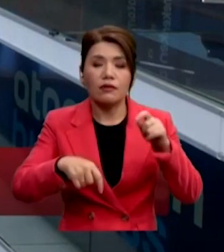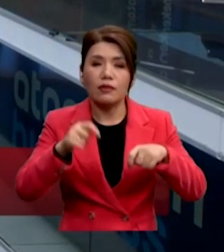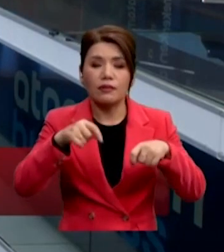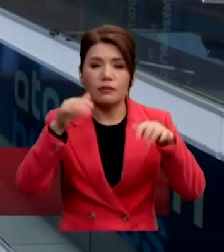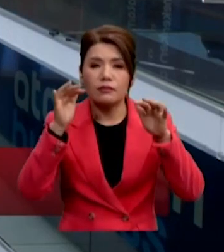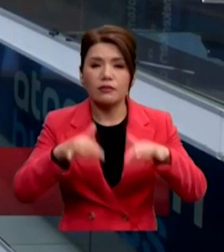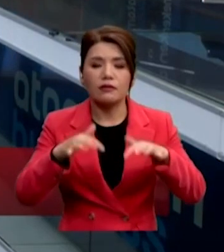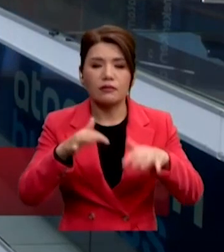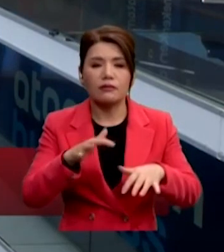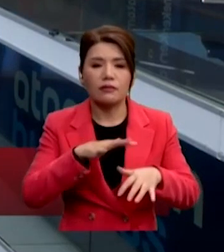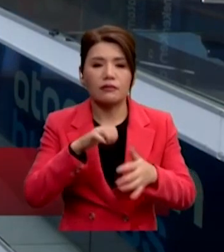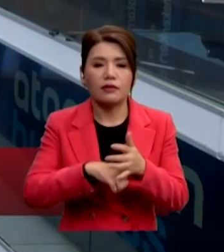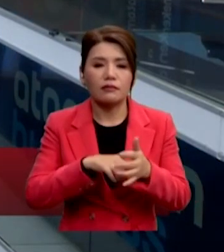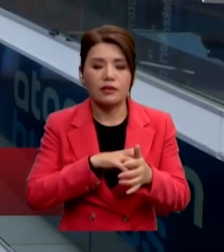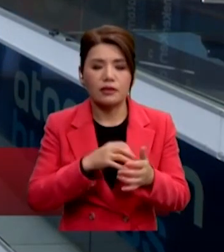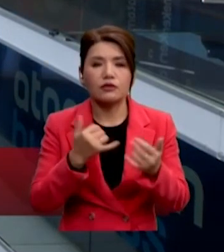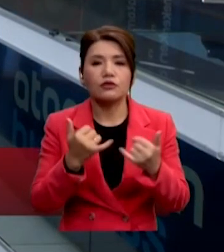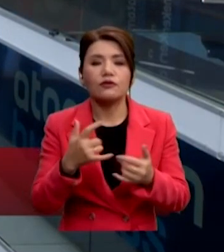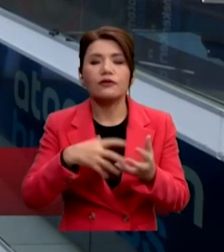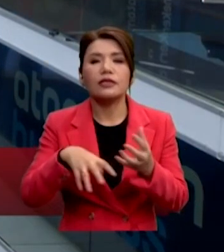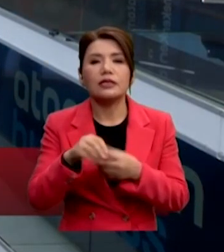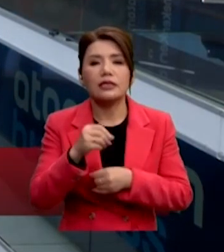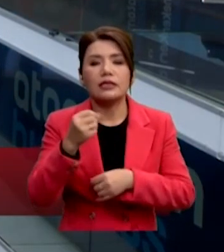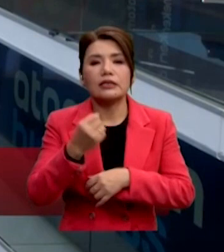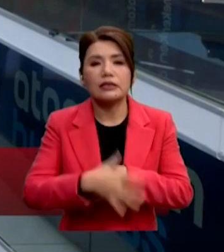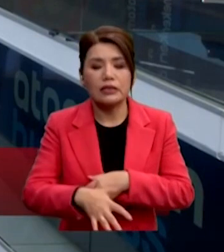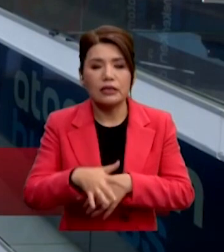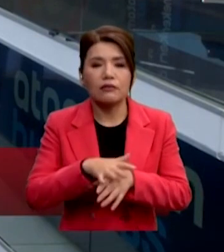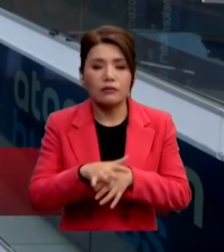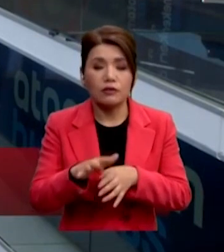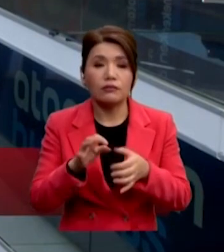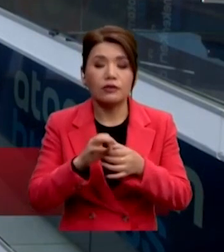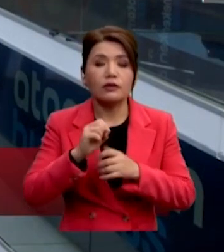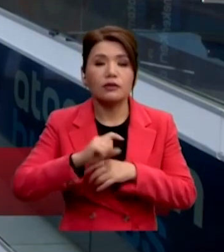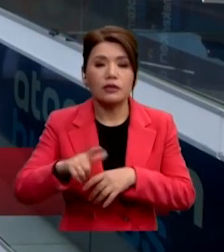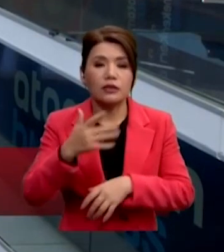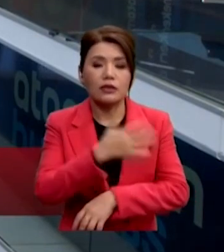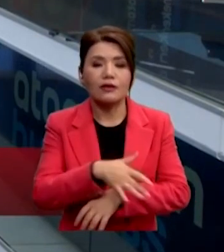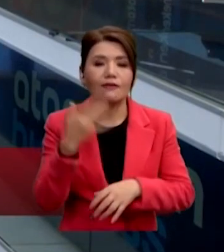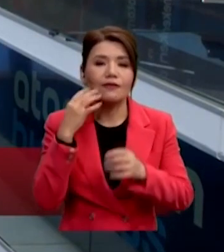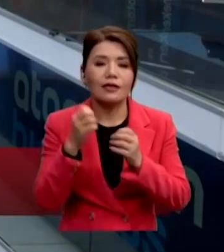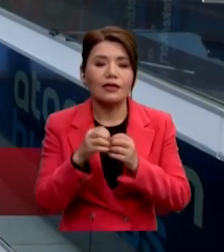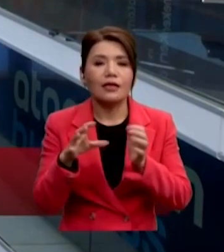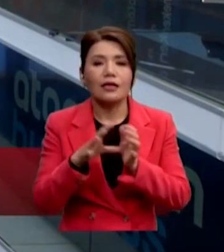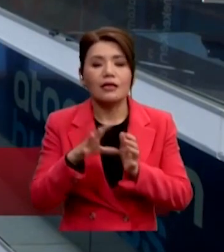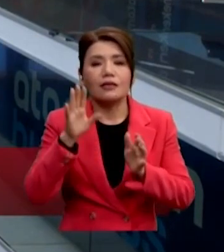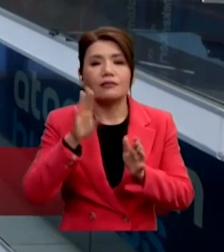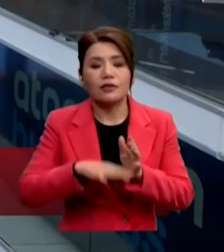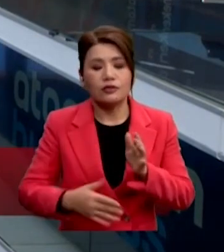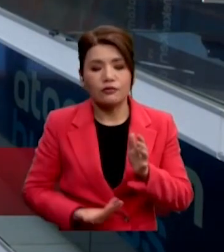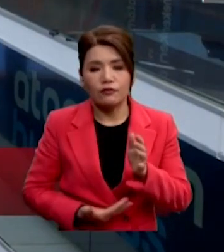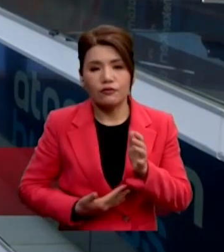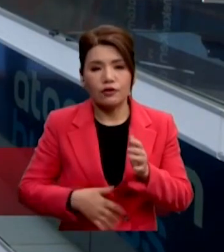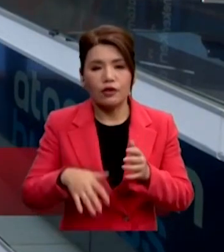потопа. Сейчас появилась информация, что все подстанции города запитаны, но десятки улиц по-прежнему остаются без электричества. О